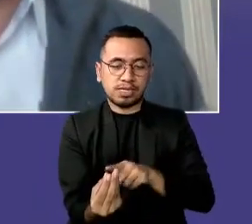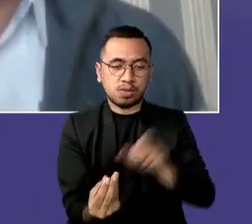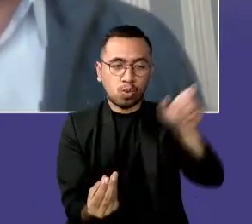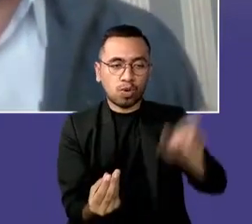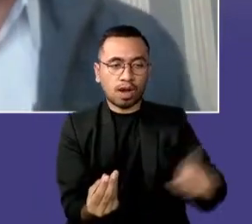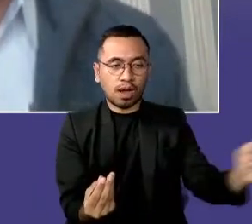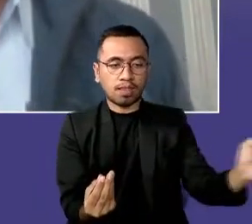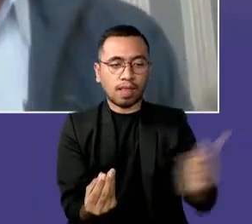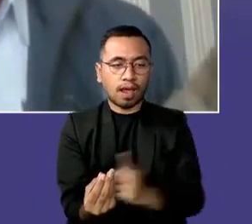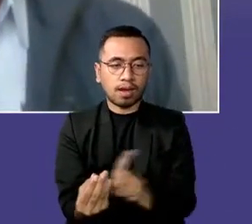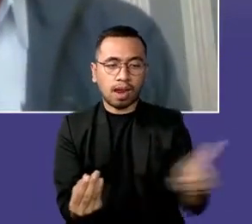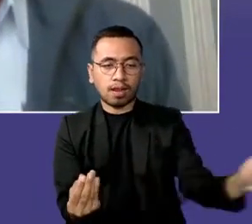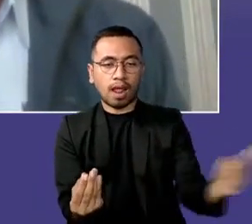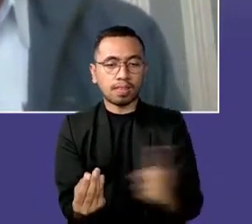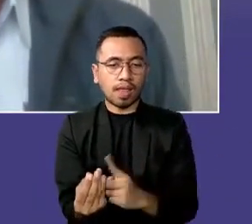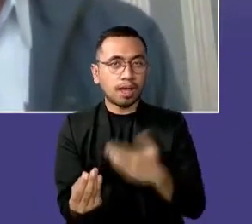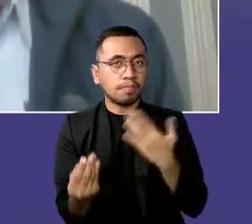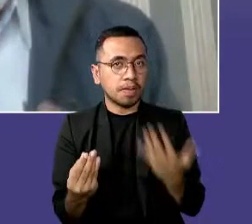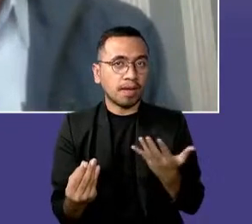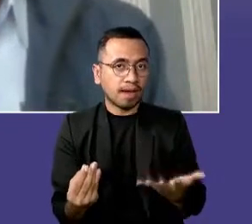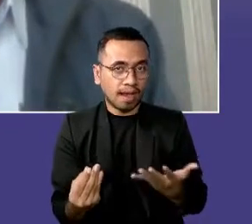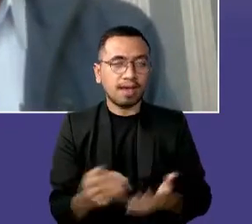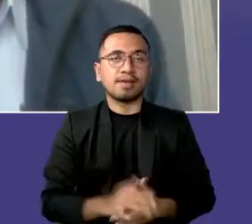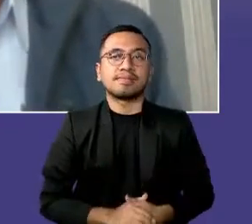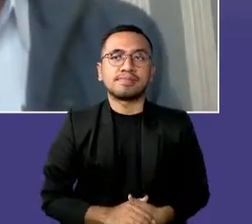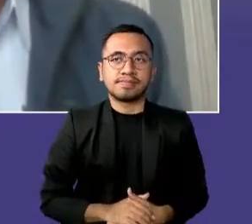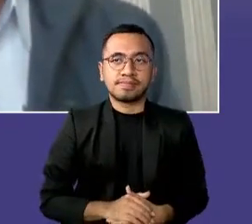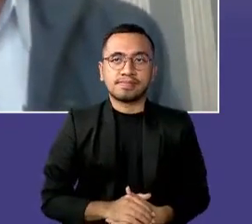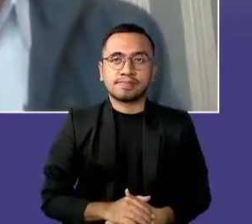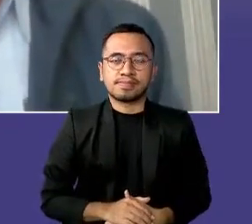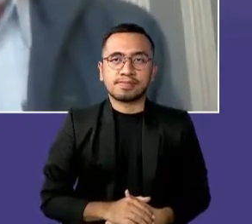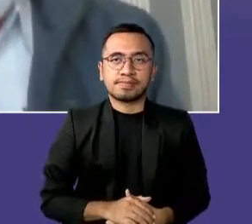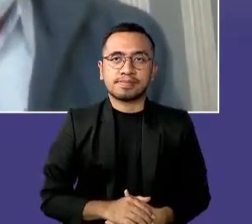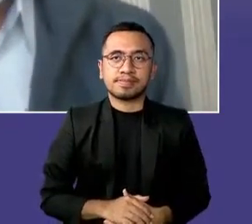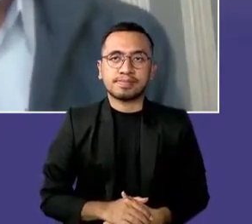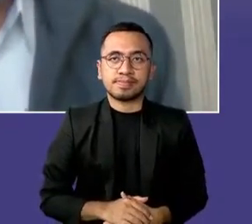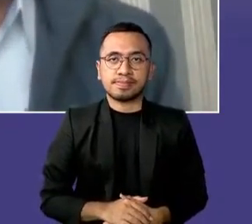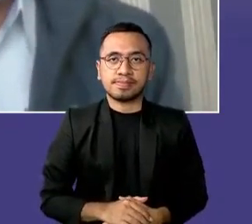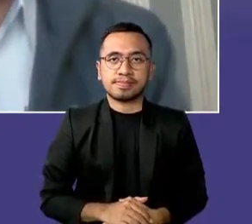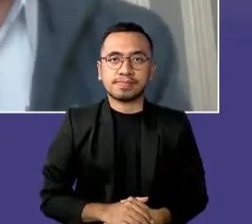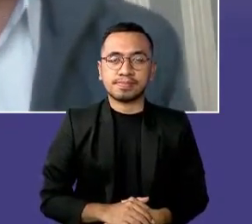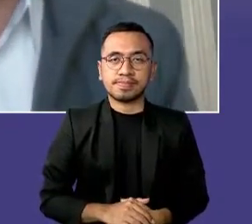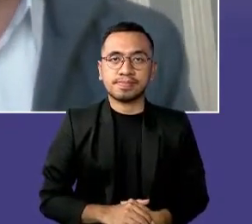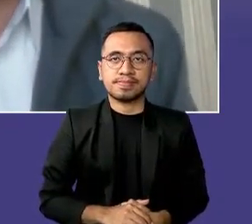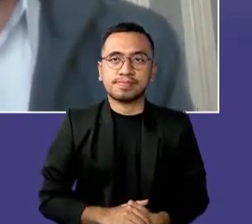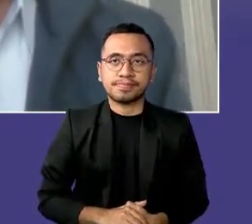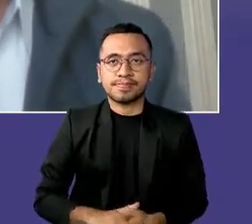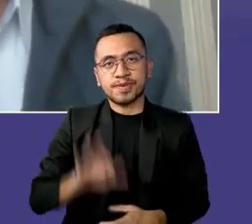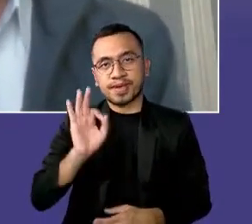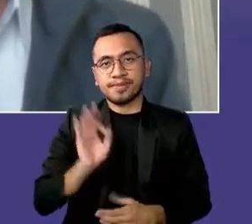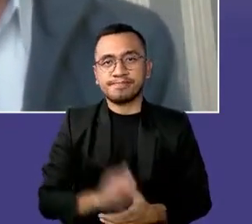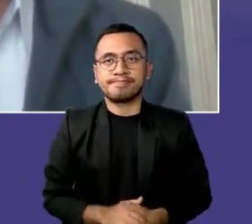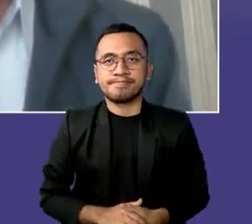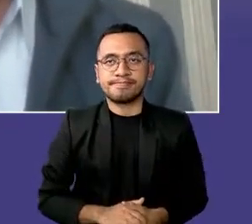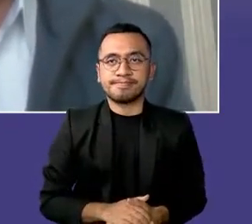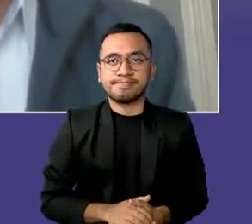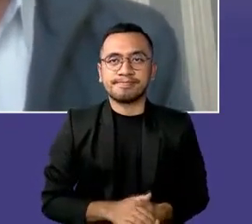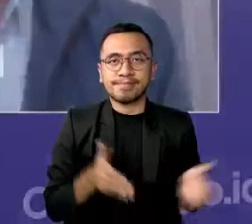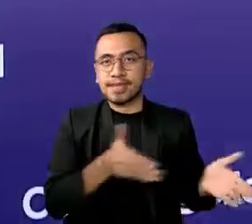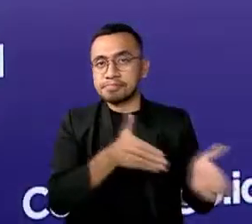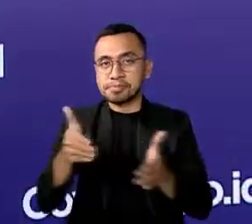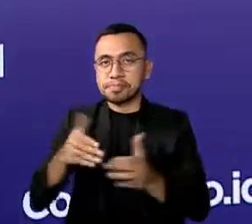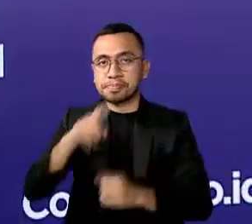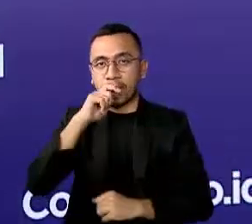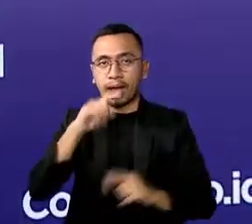ke dalam lingkungan RW tersebut jadi titik lemahnya ya bayar sekarang beneran betul-betul like-like Makasih saya kembali lagi